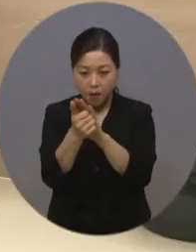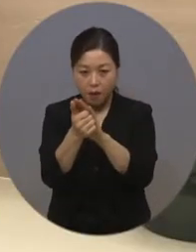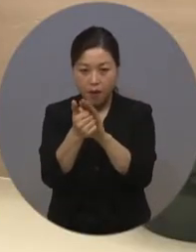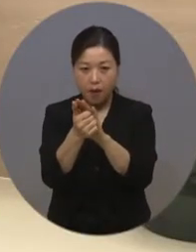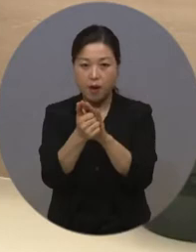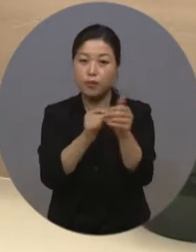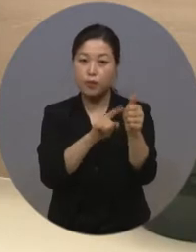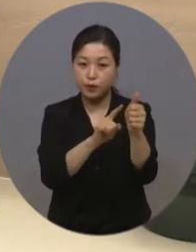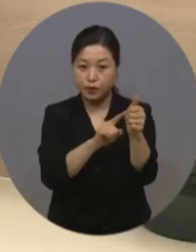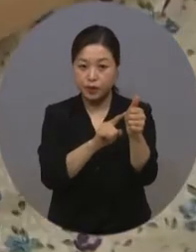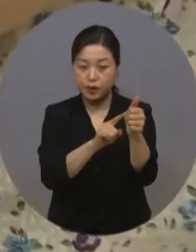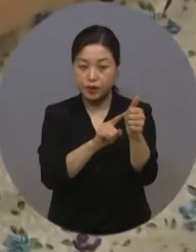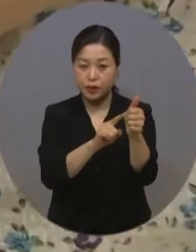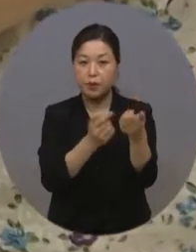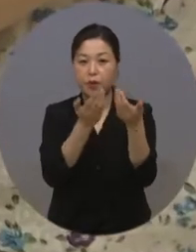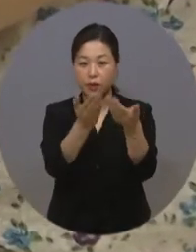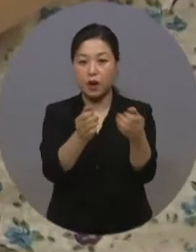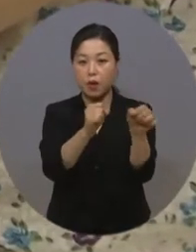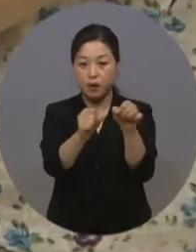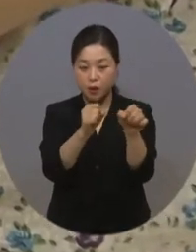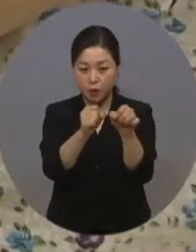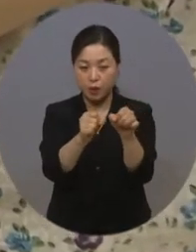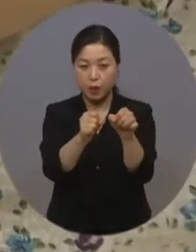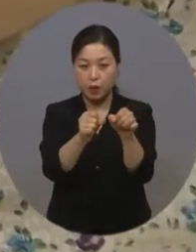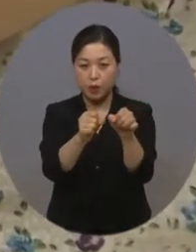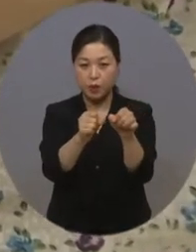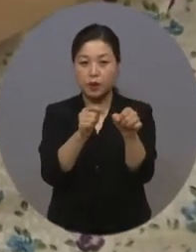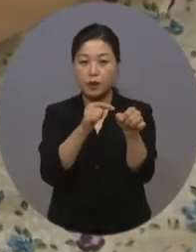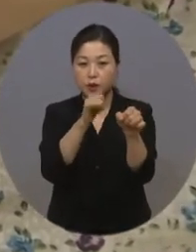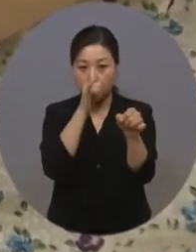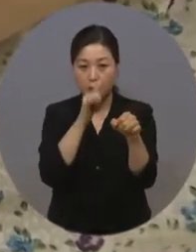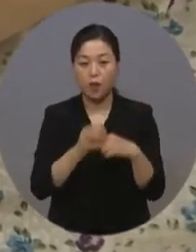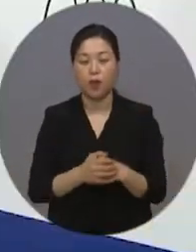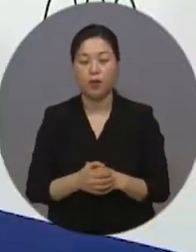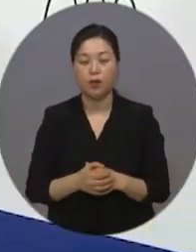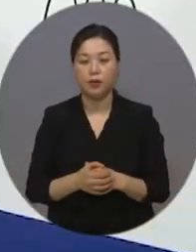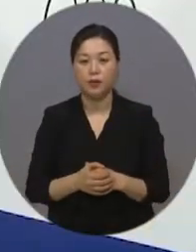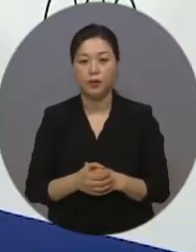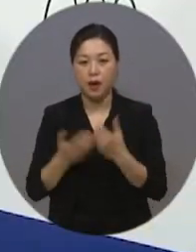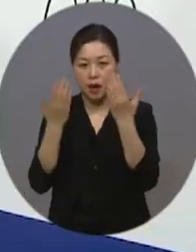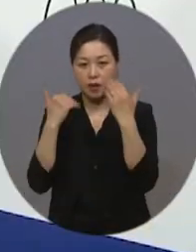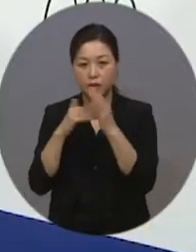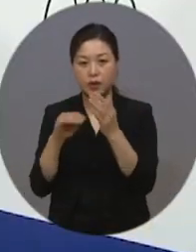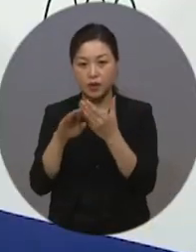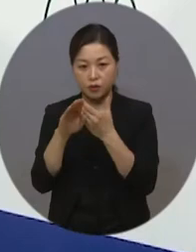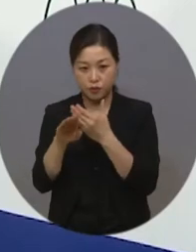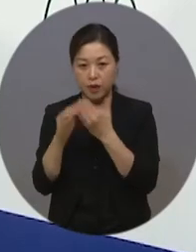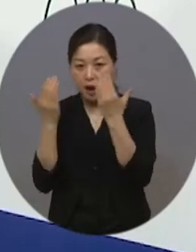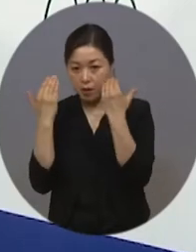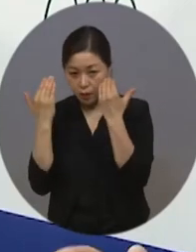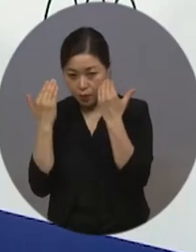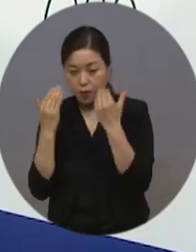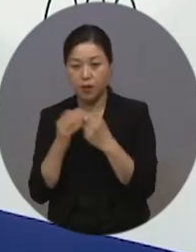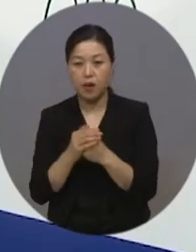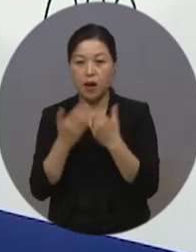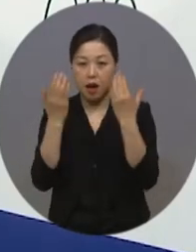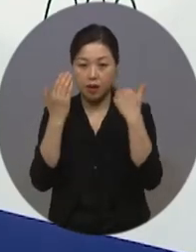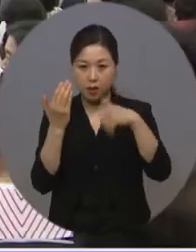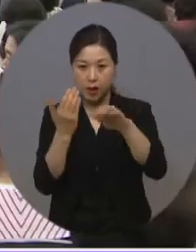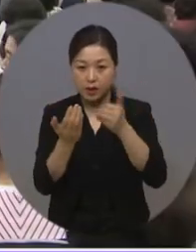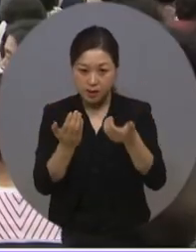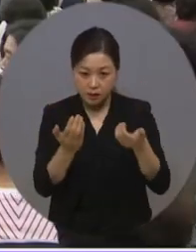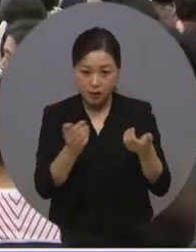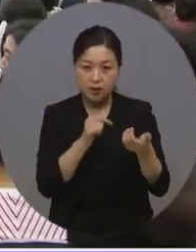묻듯 계속 저희가 봉사하고 있습니다 그래서 양가 우 학교와 방어 학교가기 전에